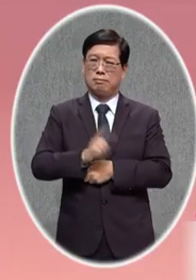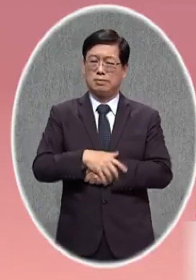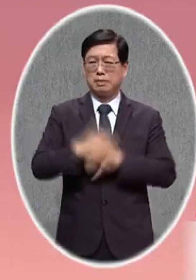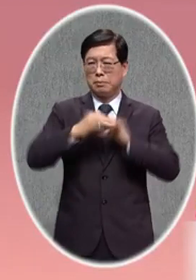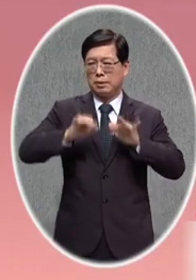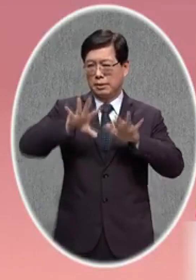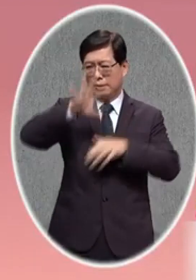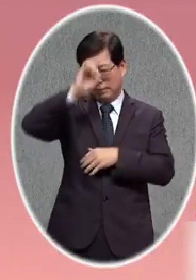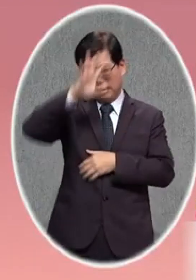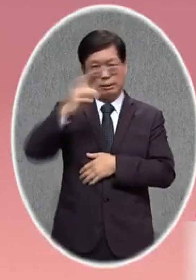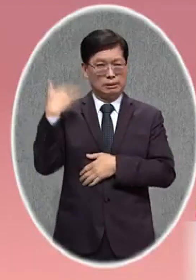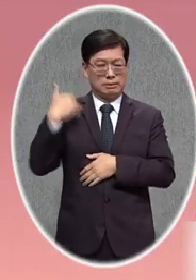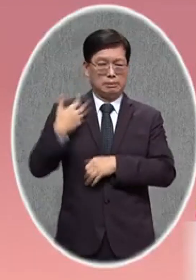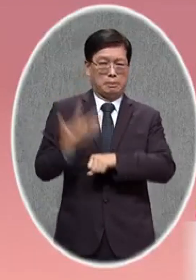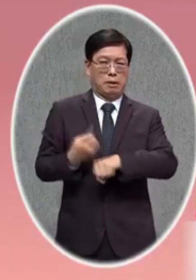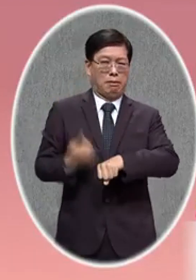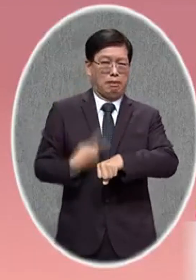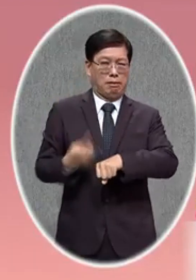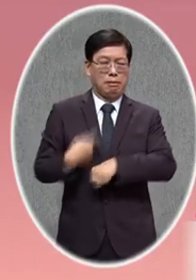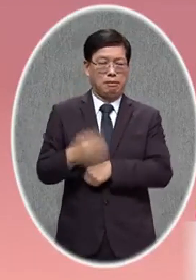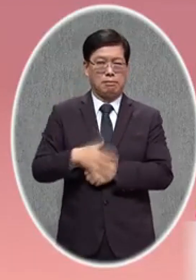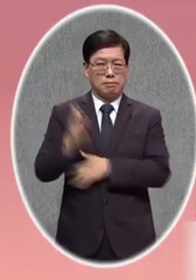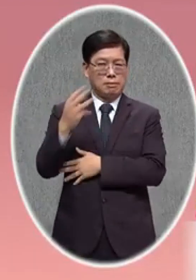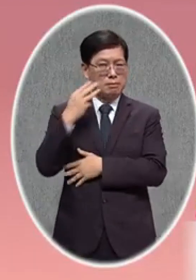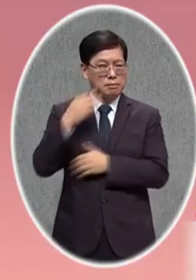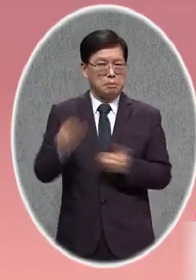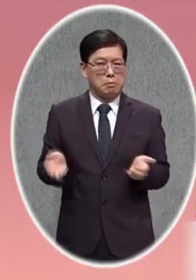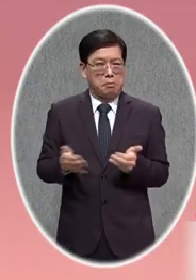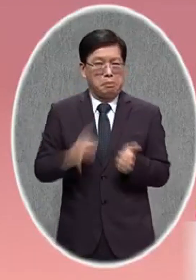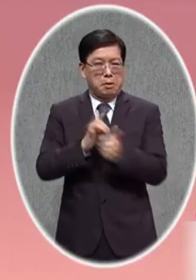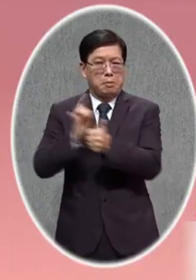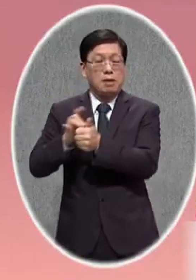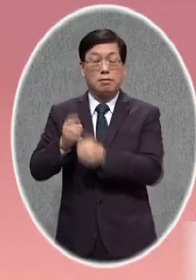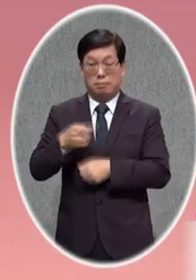就是民进党惯用的政治操作啊，